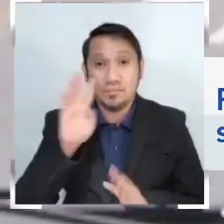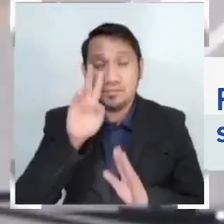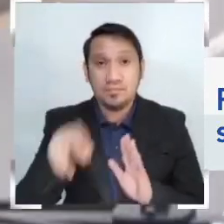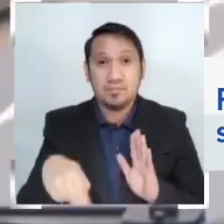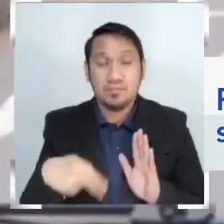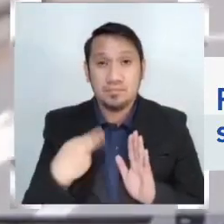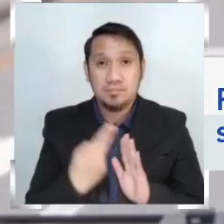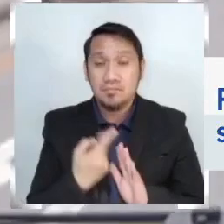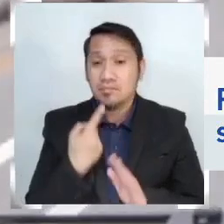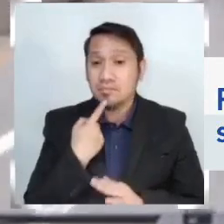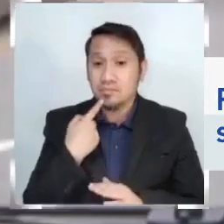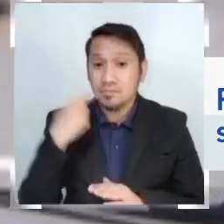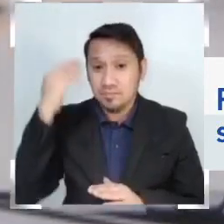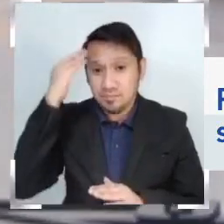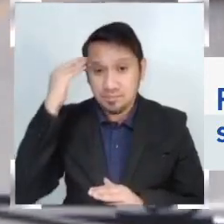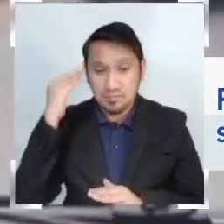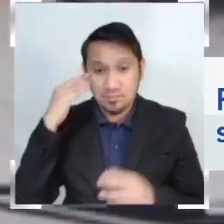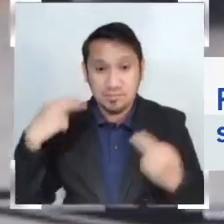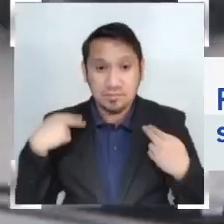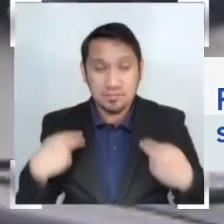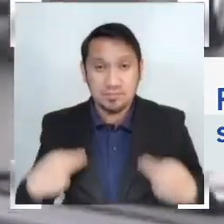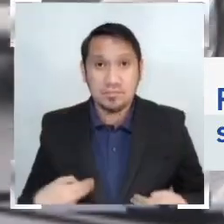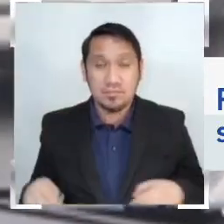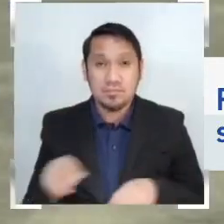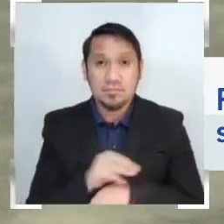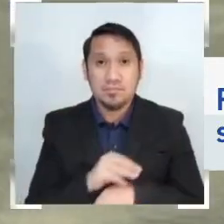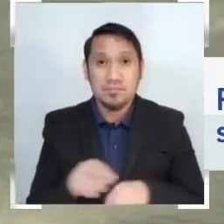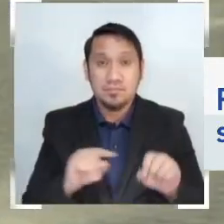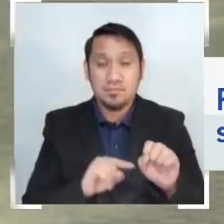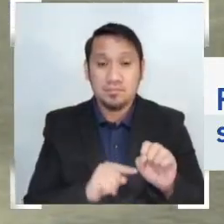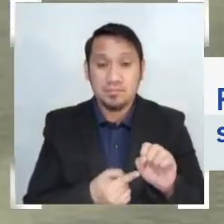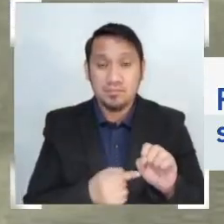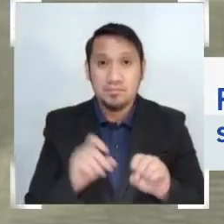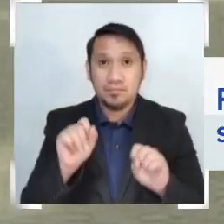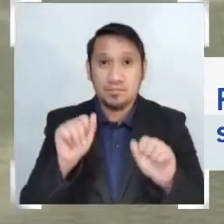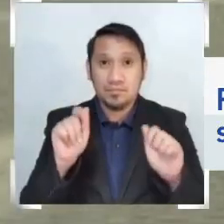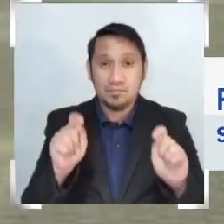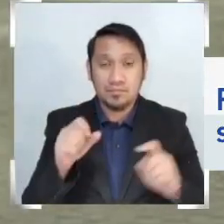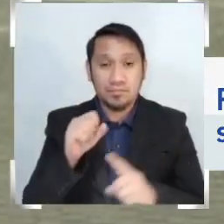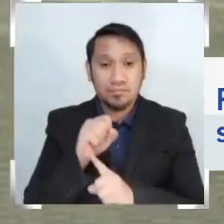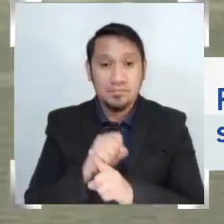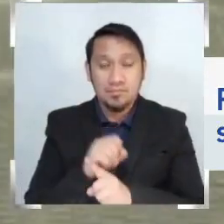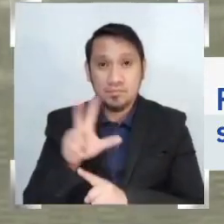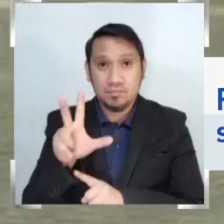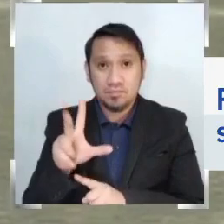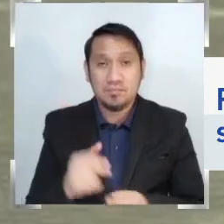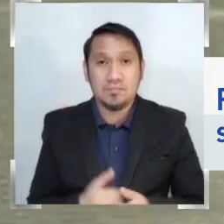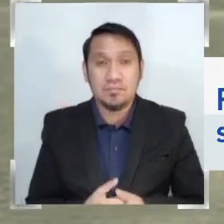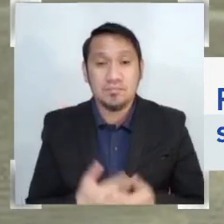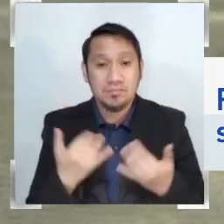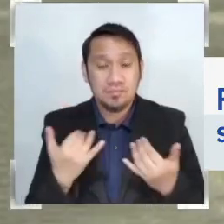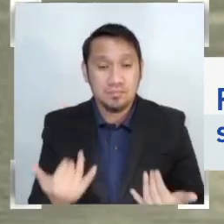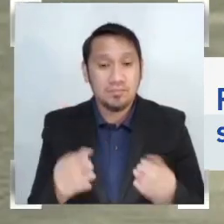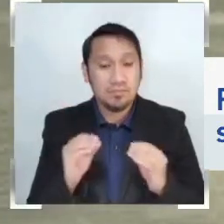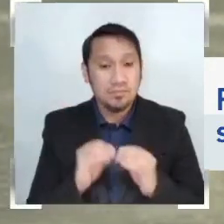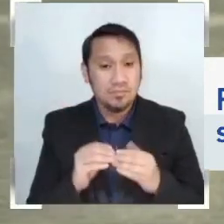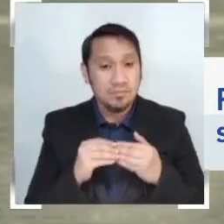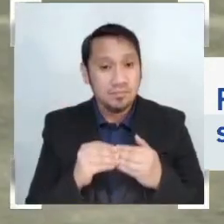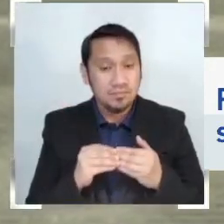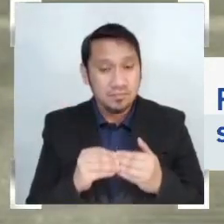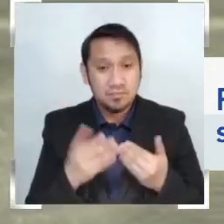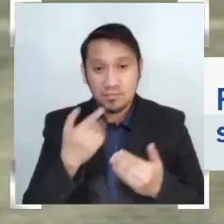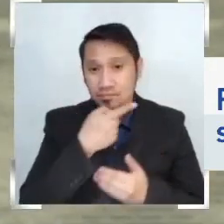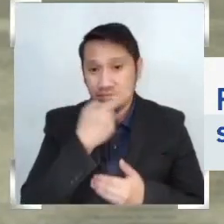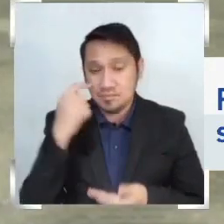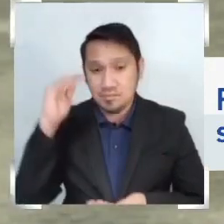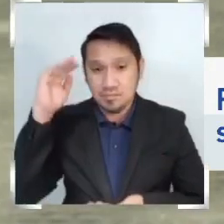South Korean Health Ministry, epektibo ito Sabado, September 3. Ang pagluluwag ng restrictions ay bunsod ng pagbaba ng mga kaso ng COVID sa